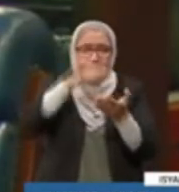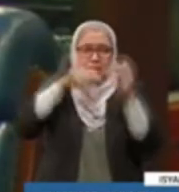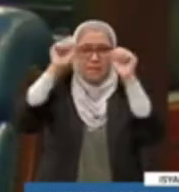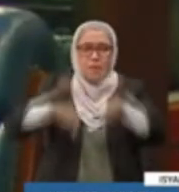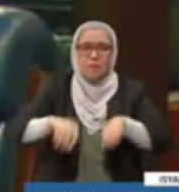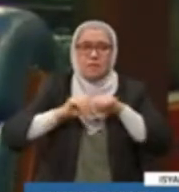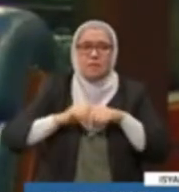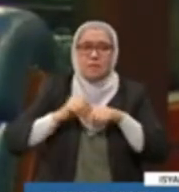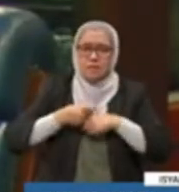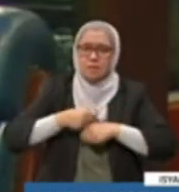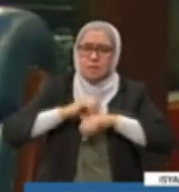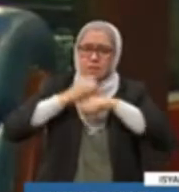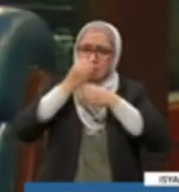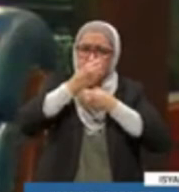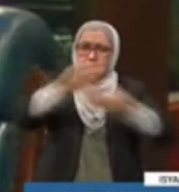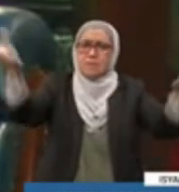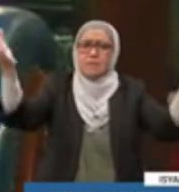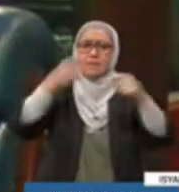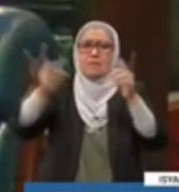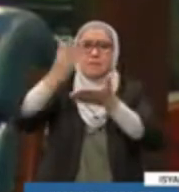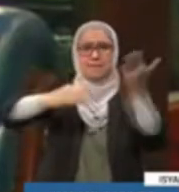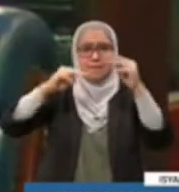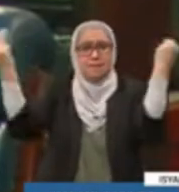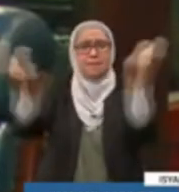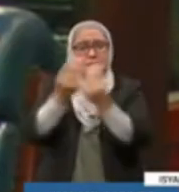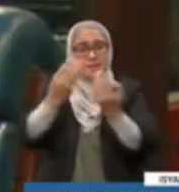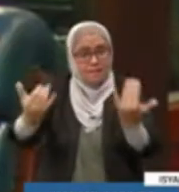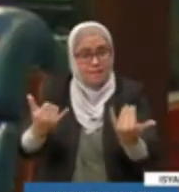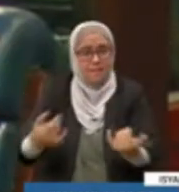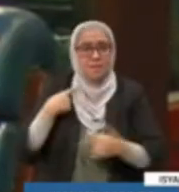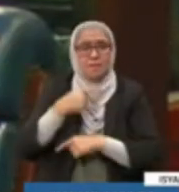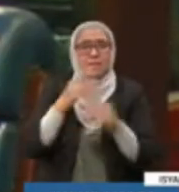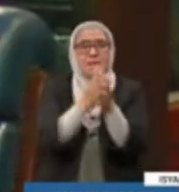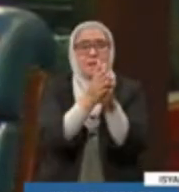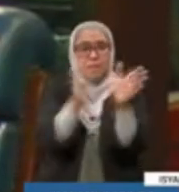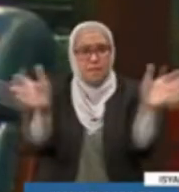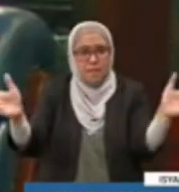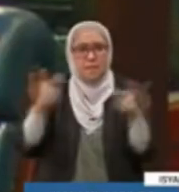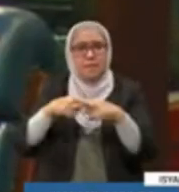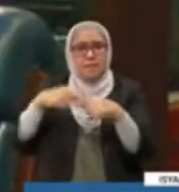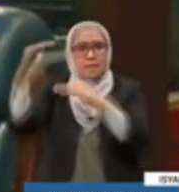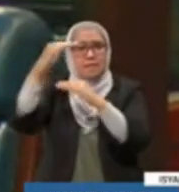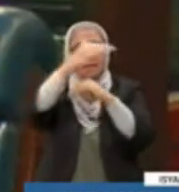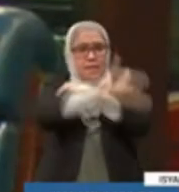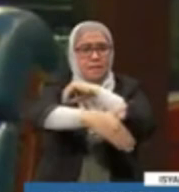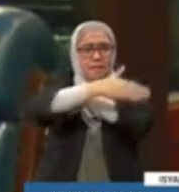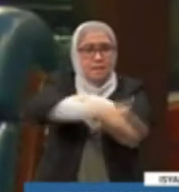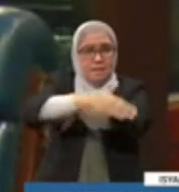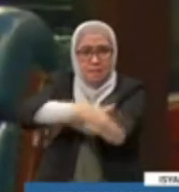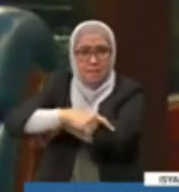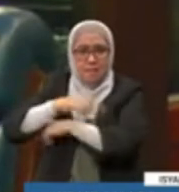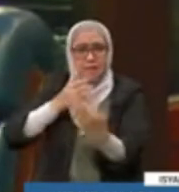dapat disebarluaskan kepada PH masyarakat dan stake ini kita penyebab perluasan program ini ke negeri-negeri melalui jabatan